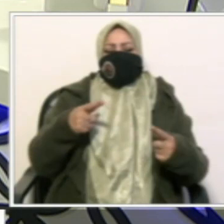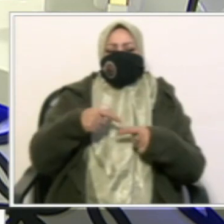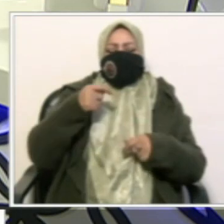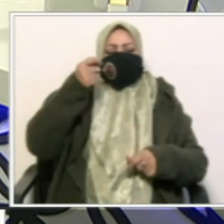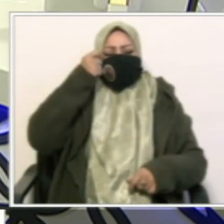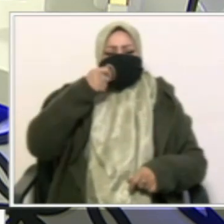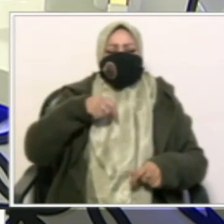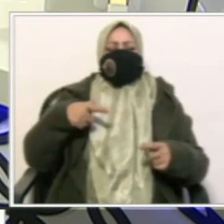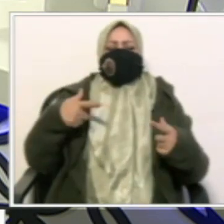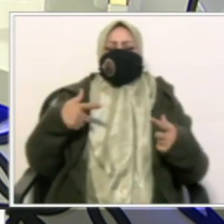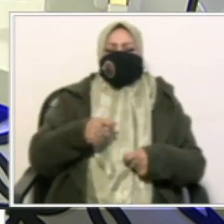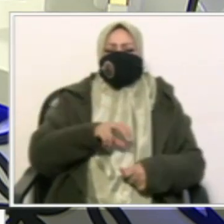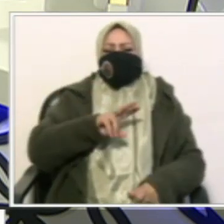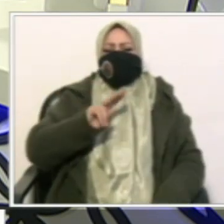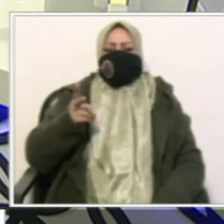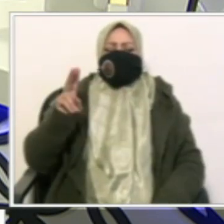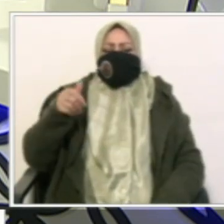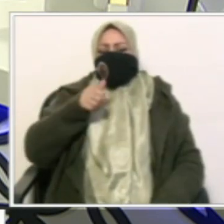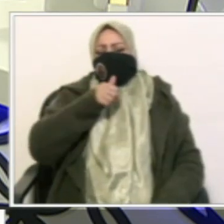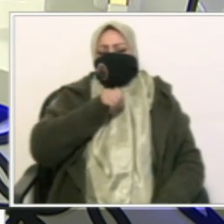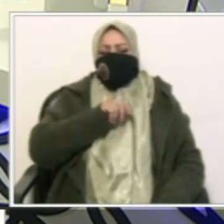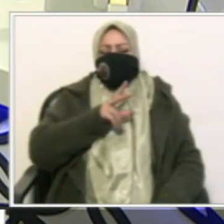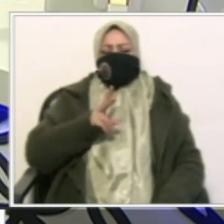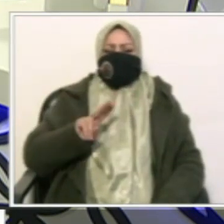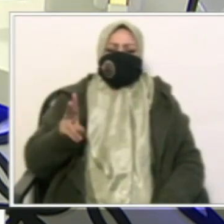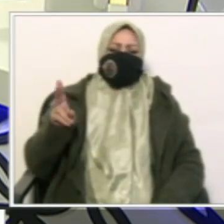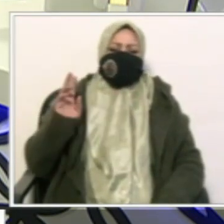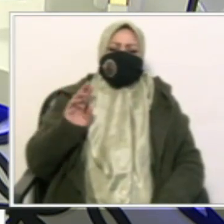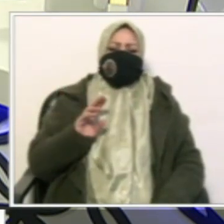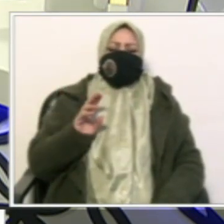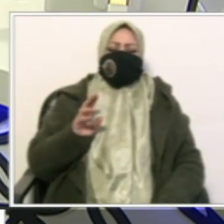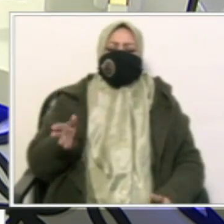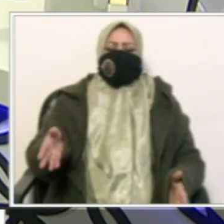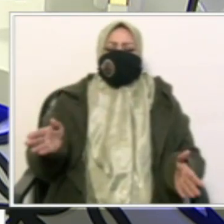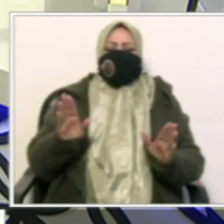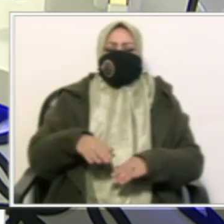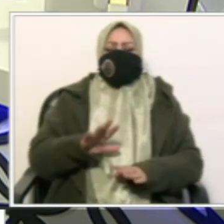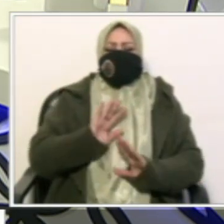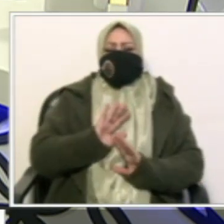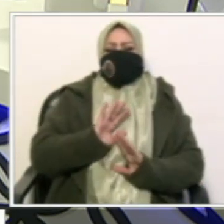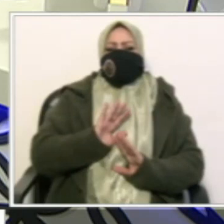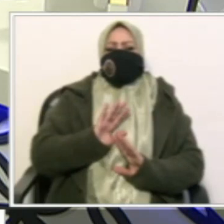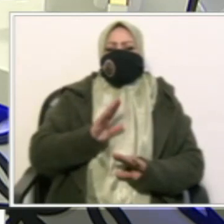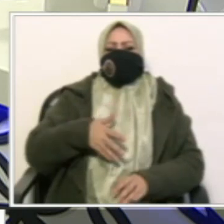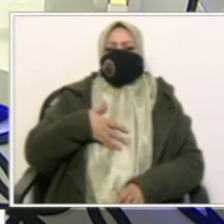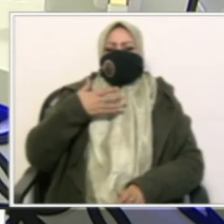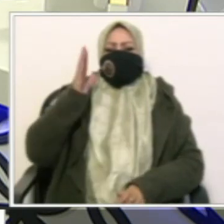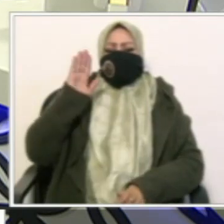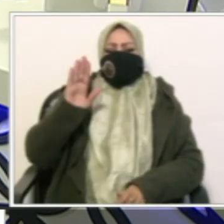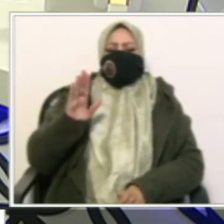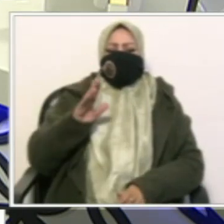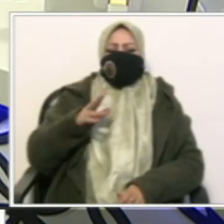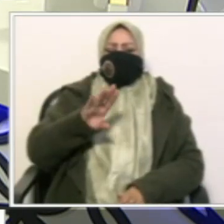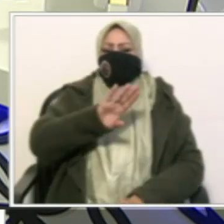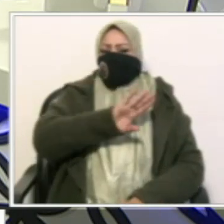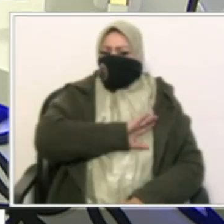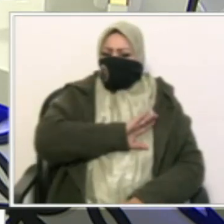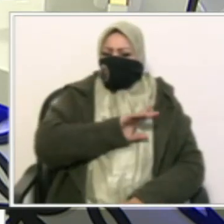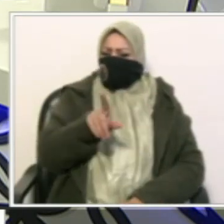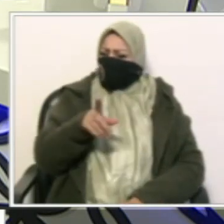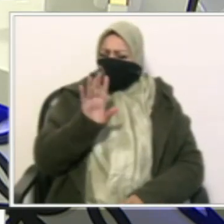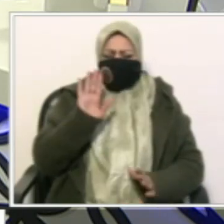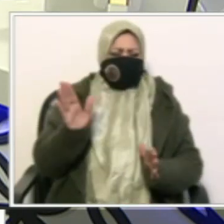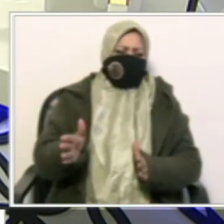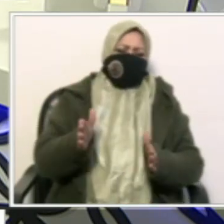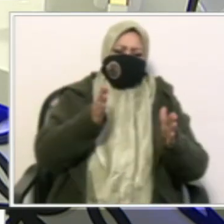ودار مخابر جماعيه هذا اعتراضنا مش اعتراضنا انه كونه عسكري ولا عنده زوج جنسيات. صح هو في اعتراض على